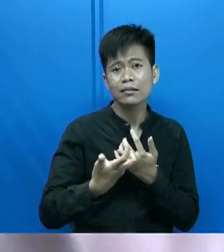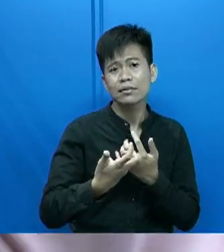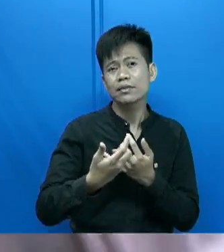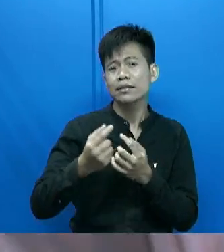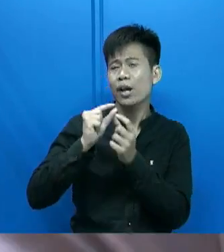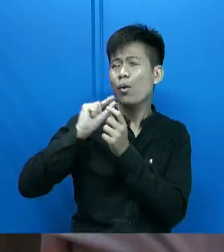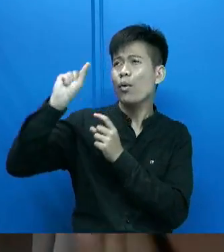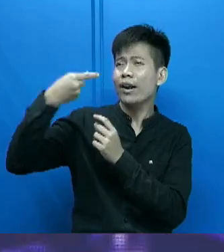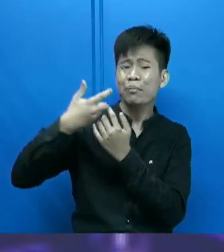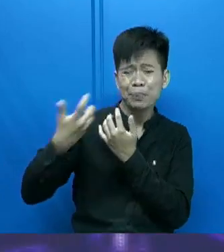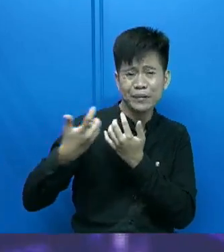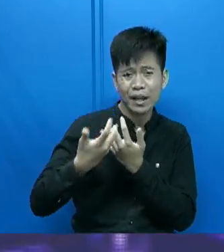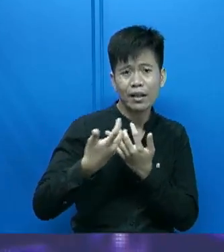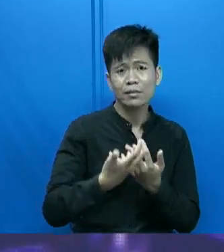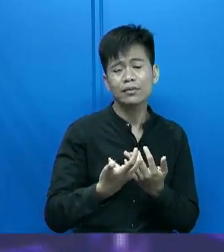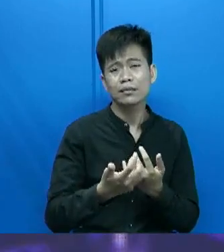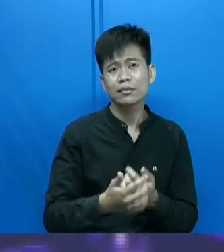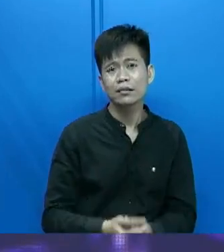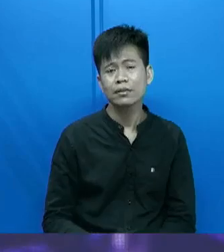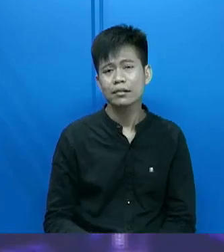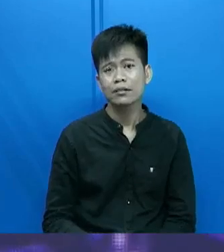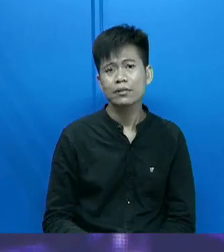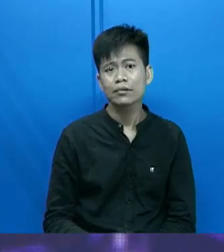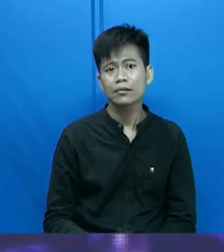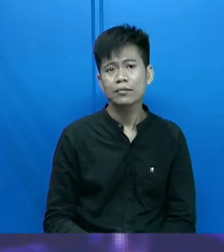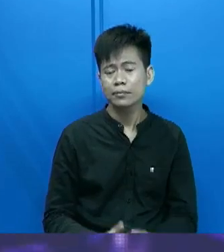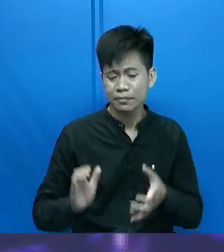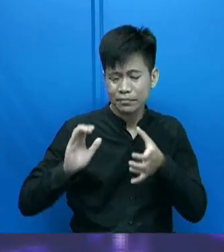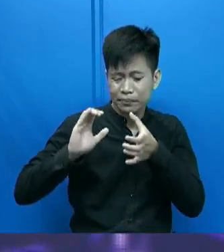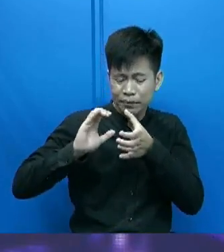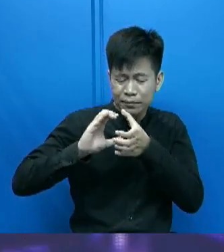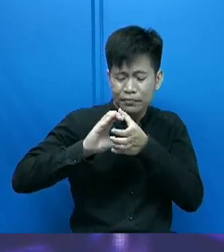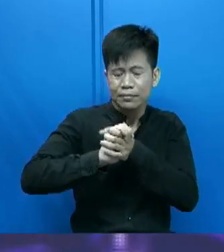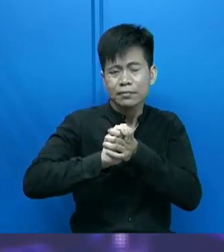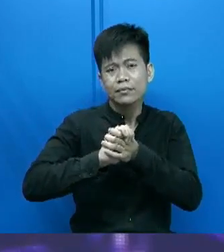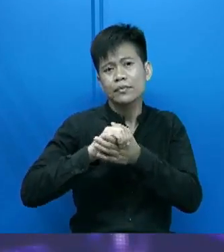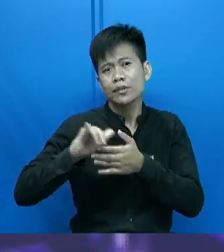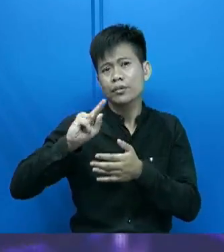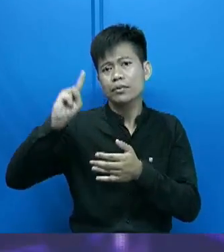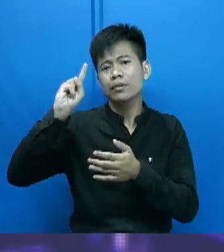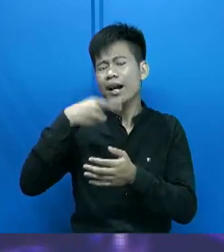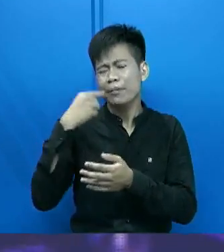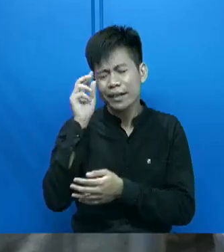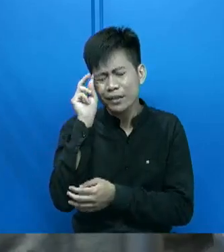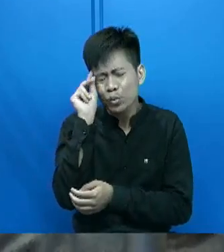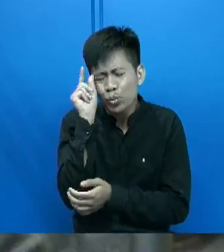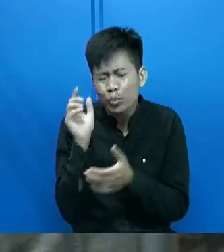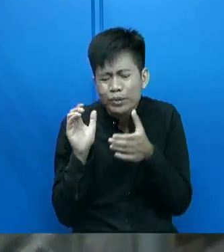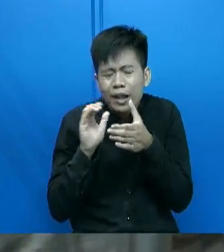kami dari perpecahan. Ya Allah, kami rindu persatuan ya Allah. Kami rindu persatuan.